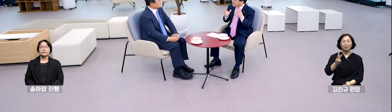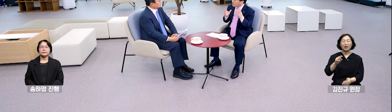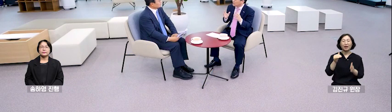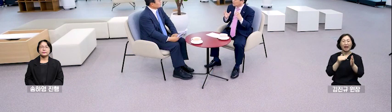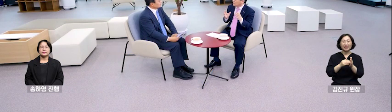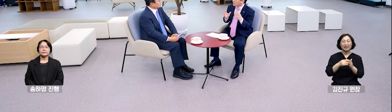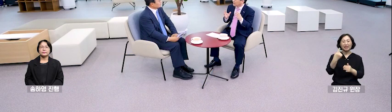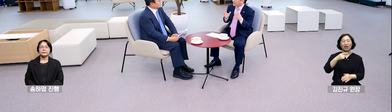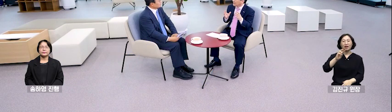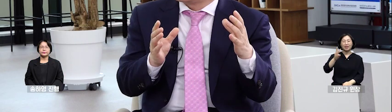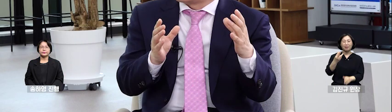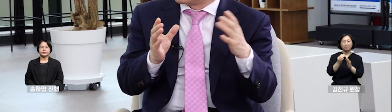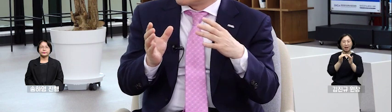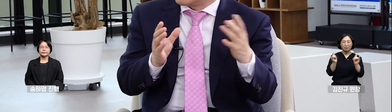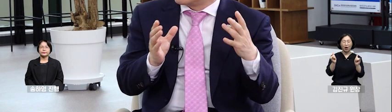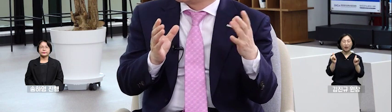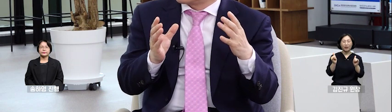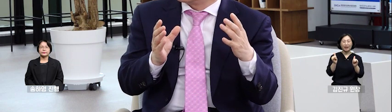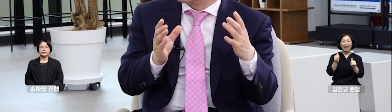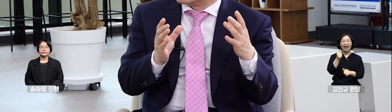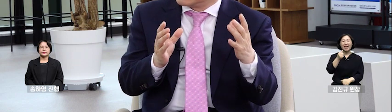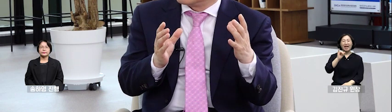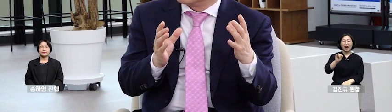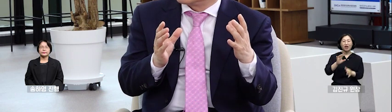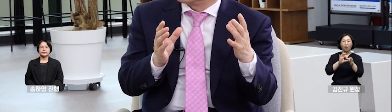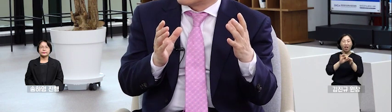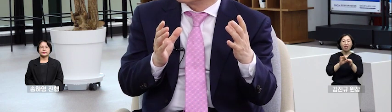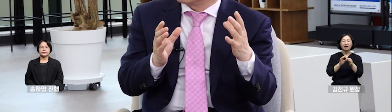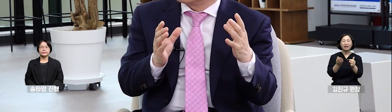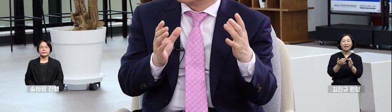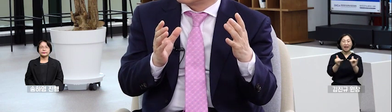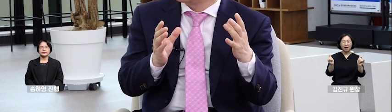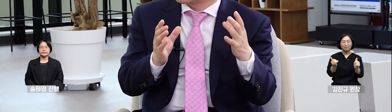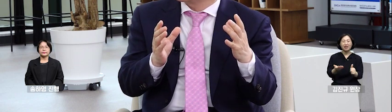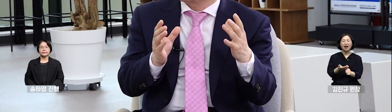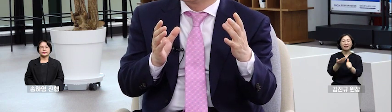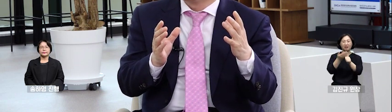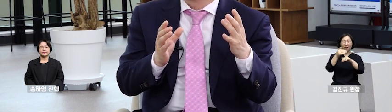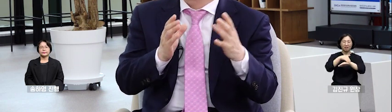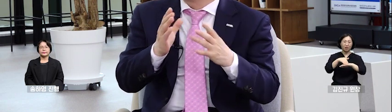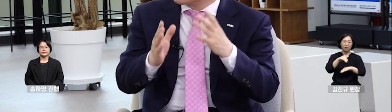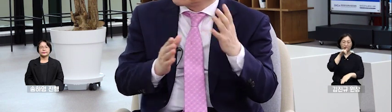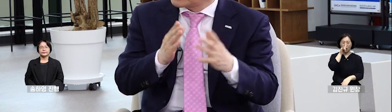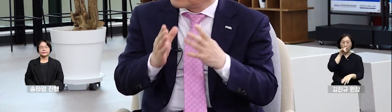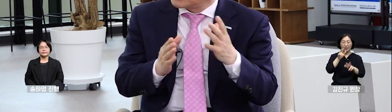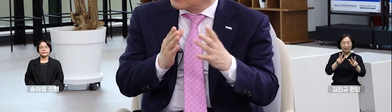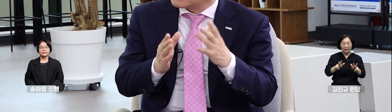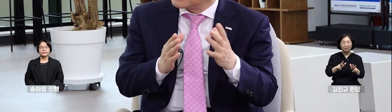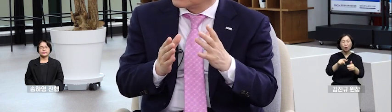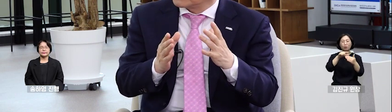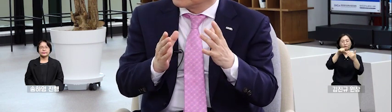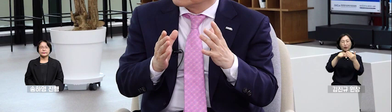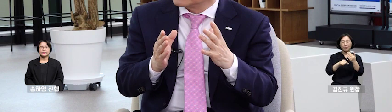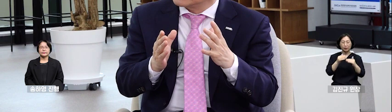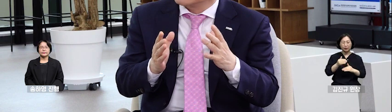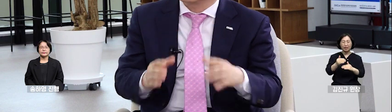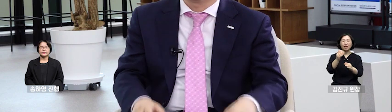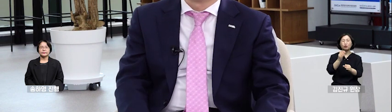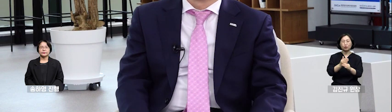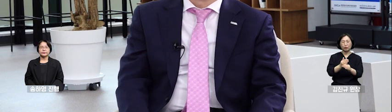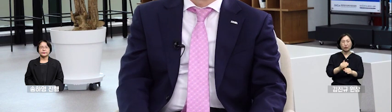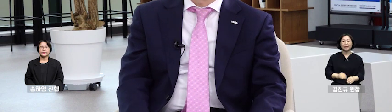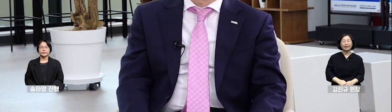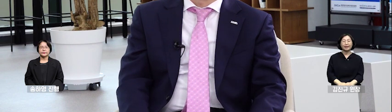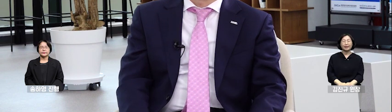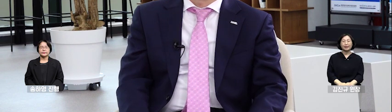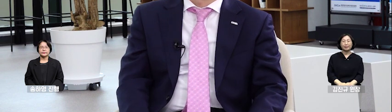첨 300명 정도의 a 가이아의 관련된 인재들을 지금 양성을 하려 하고 있구요 지금도 프로그램이 진행되고 있습니다 그래서